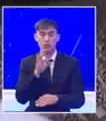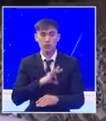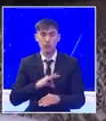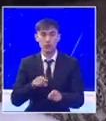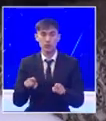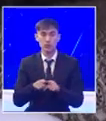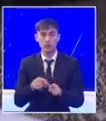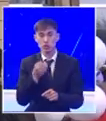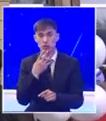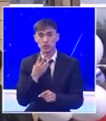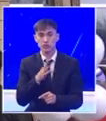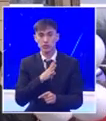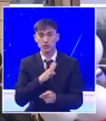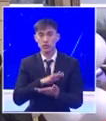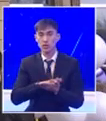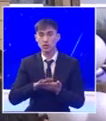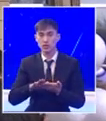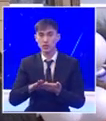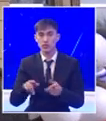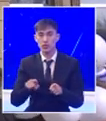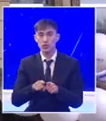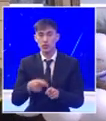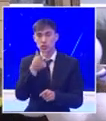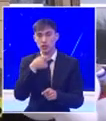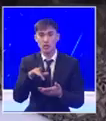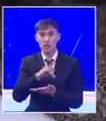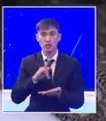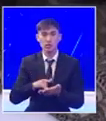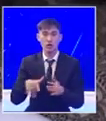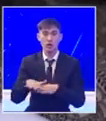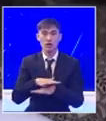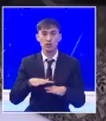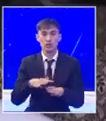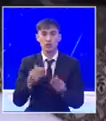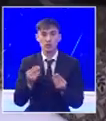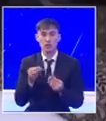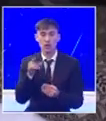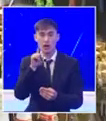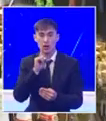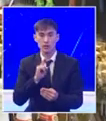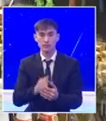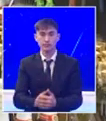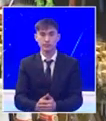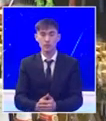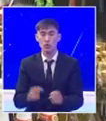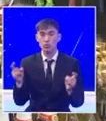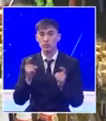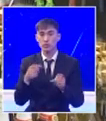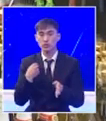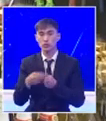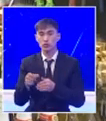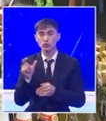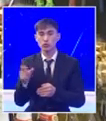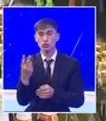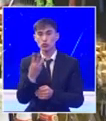сондай жақсы екен. Өте таза, сондай Жаркент қаласының мынау халқына өте ыңғайлы. Супермаркетте сатып